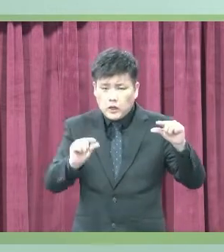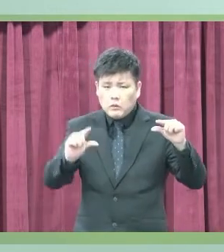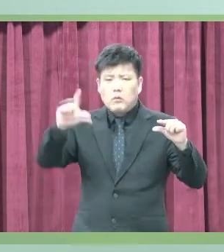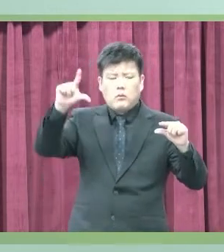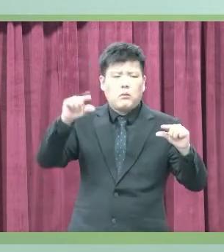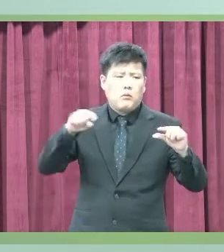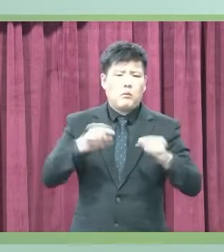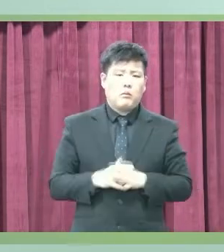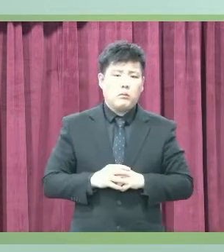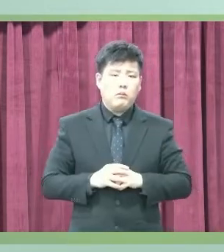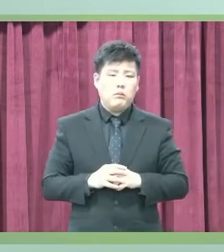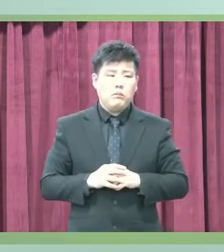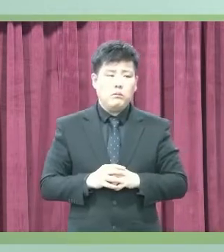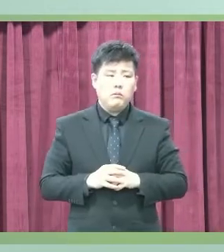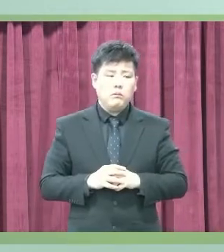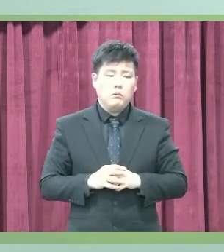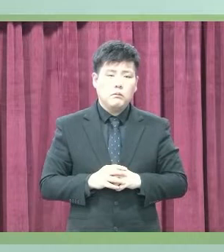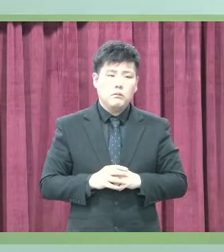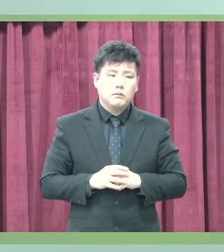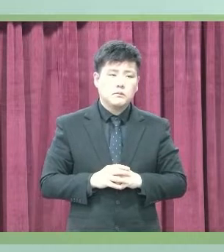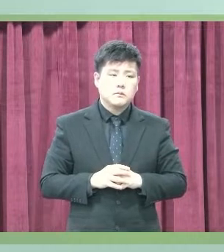1.3배 높습니다.